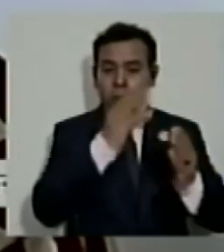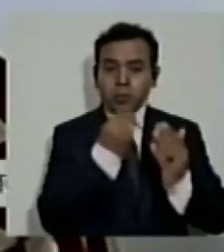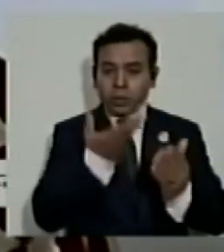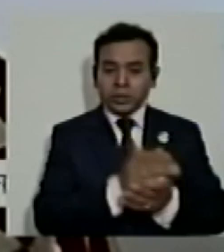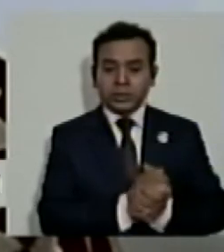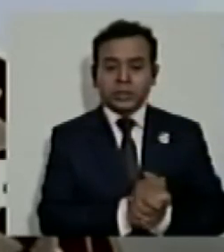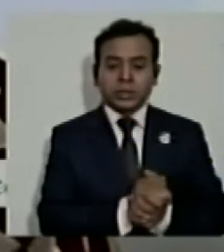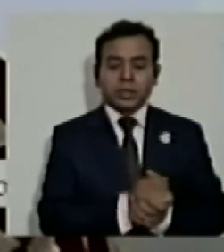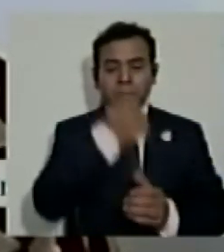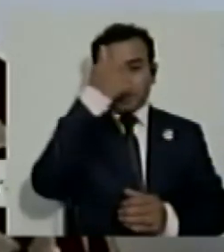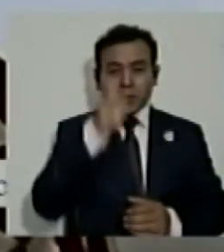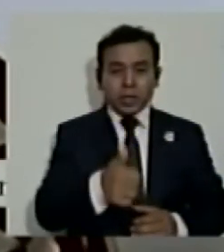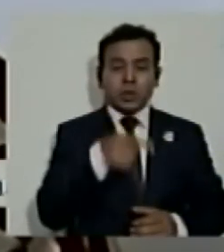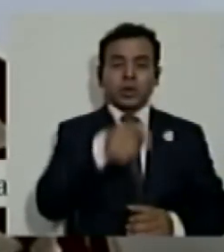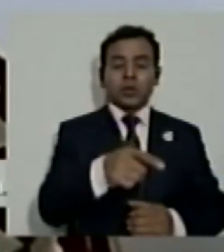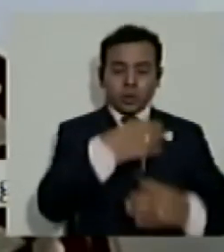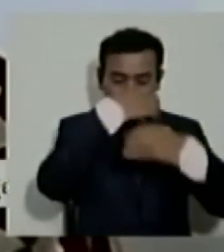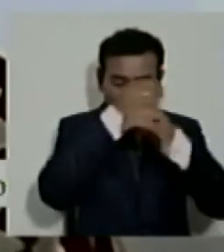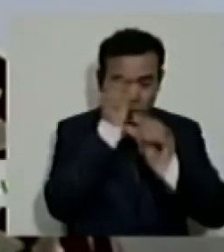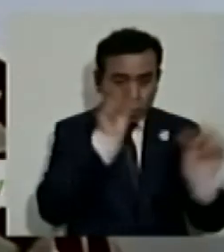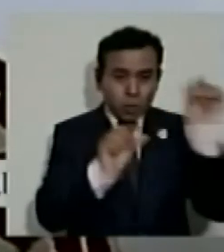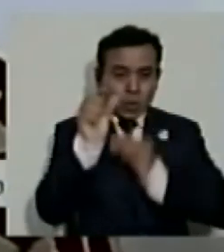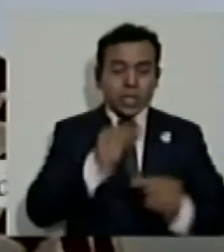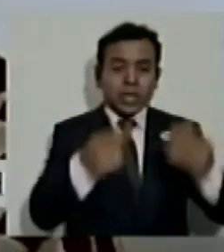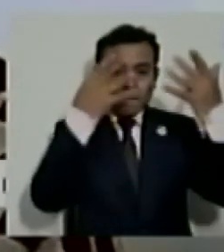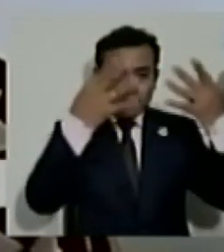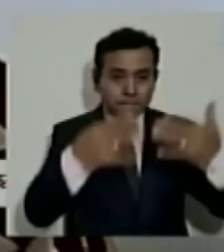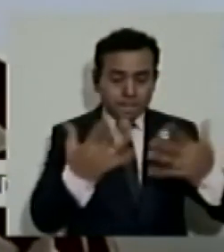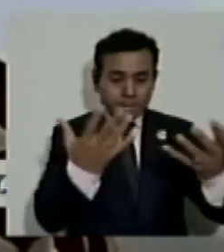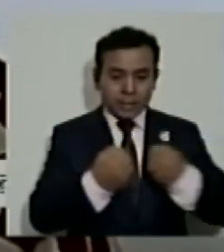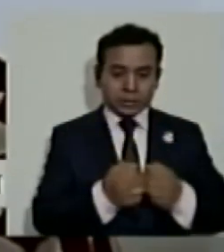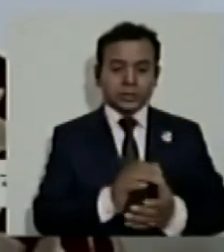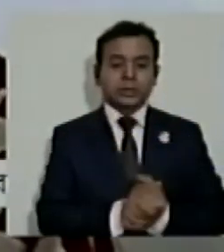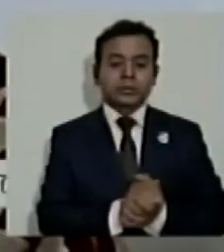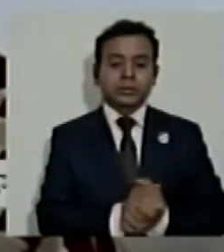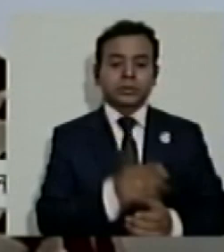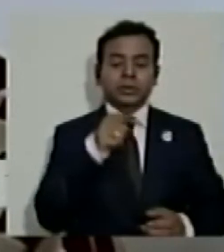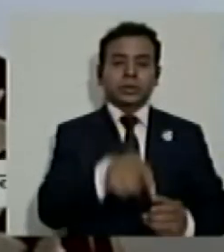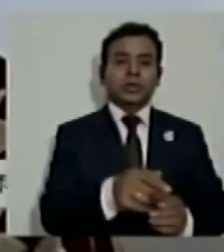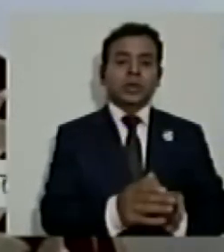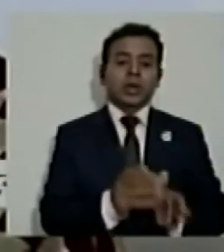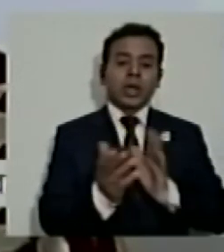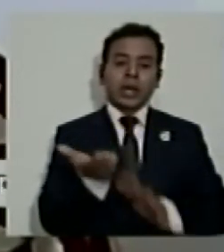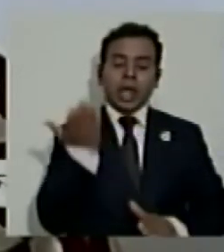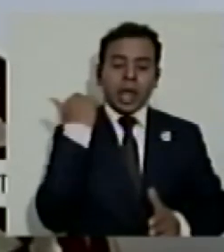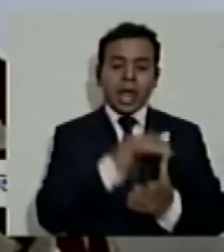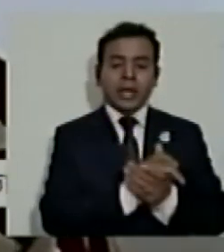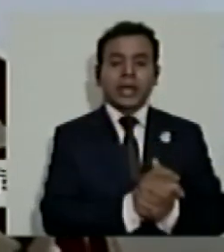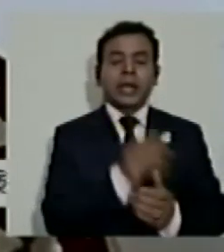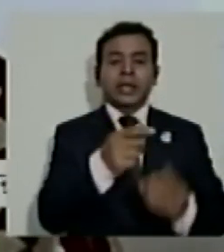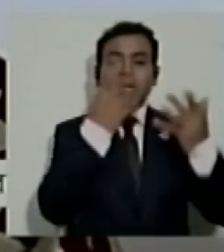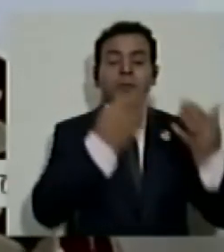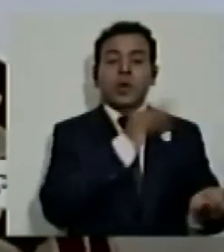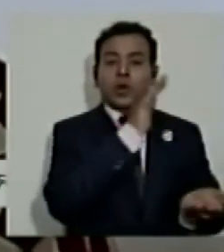এখানে একটা দিনের তথ্য পেন্ডিং ছিল, আমাদের অতিরিক্ত মহাপরিচালক মহোদয় জানিয়েছিলেন 15 তারিখের তথ্য, সেটা আমরা 16 তারিখে